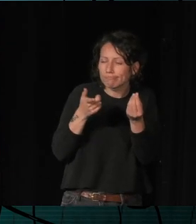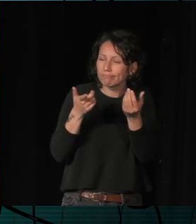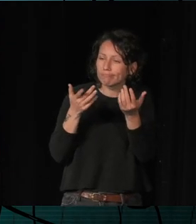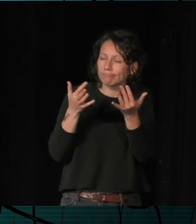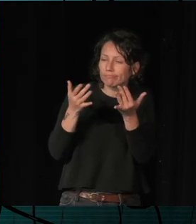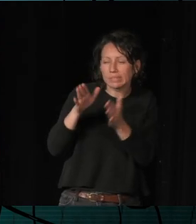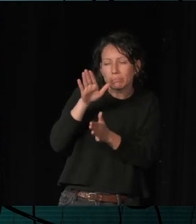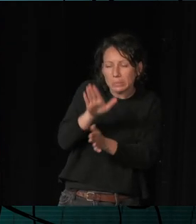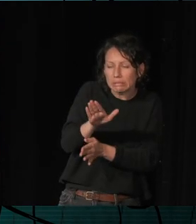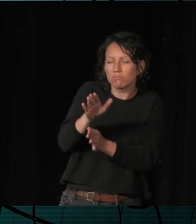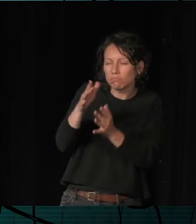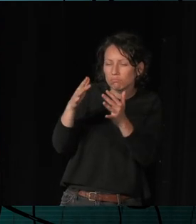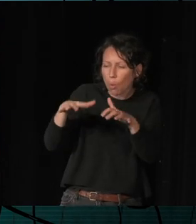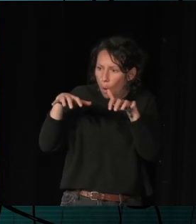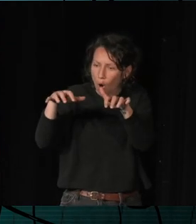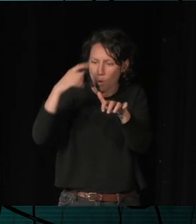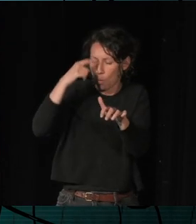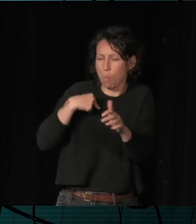dans le registre de l'horreur.